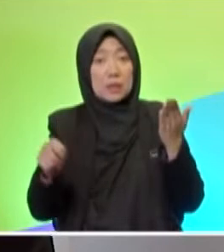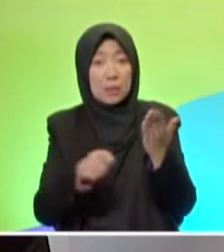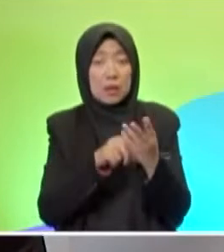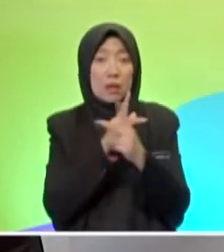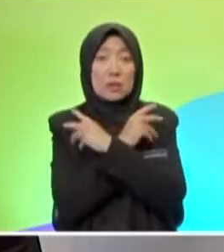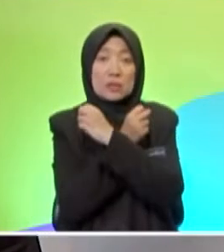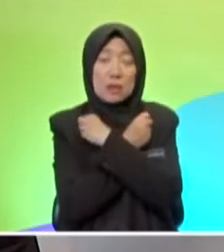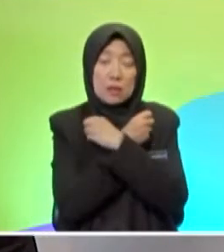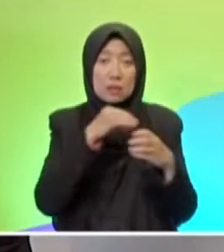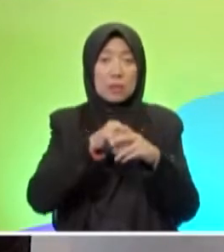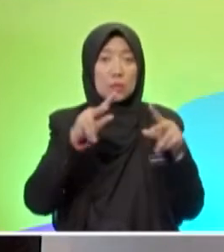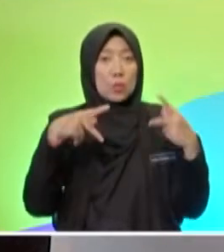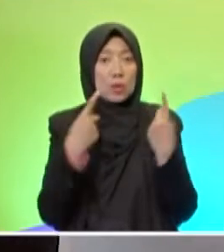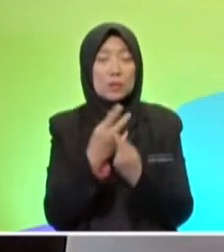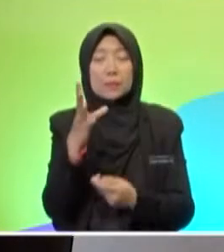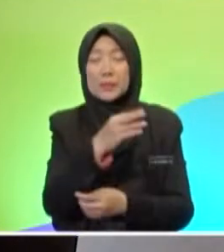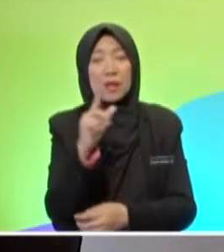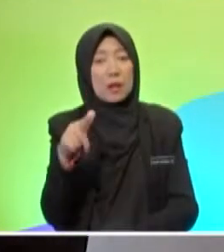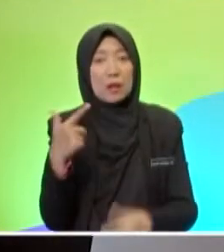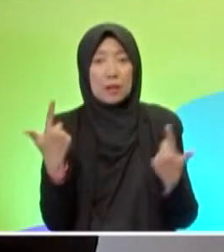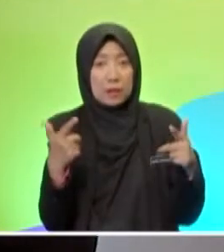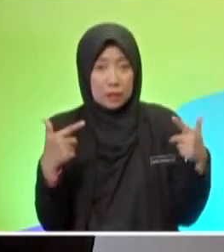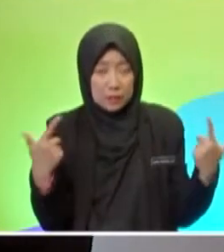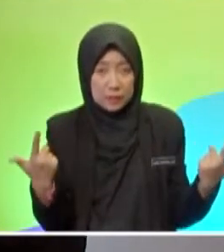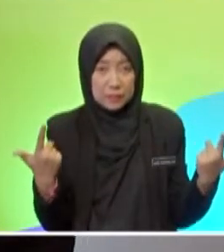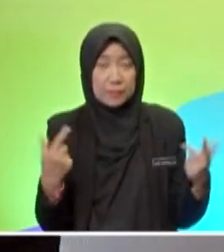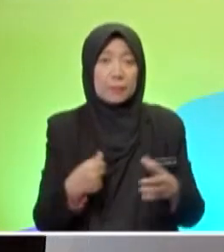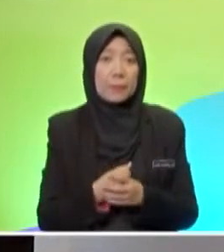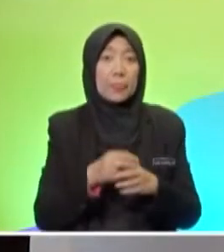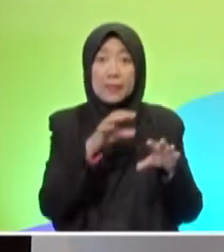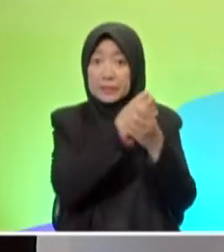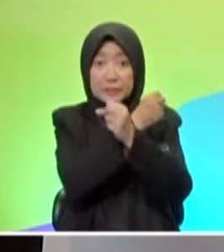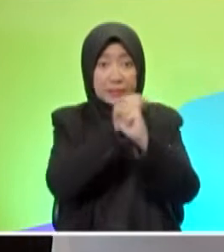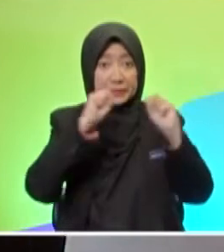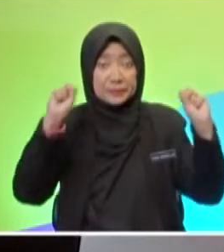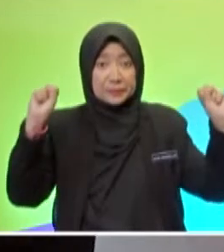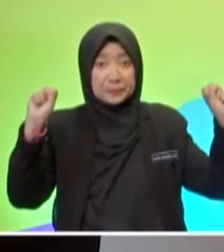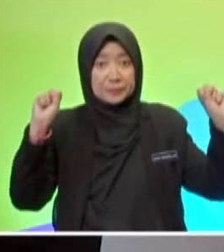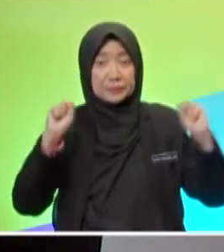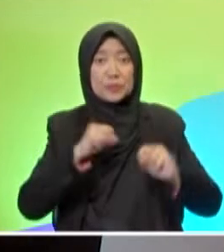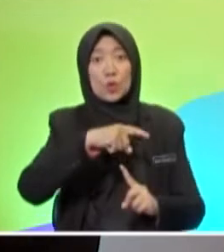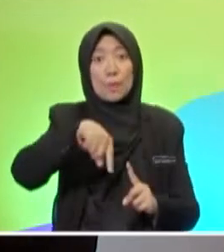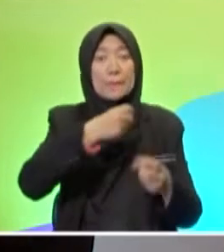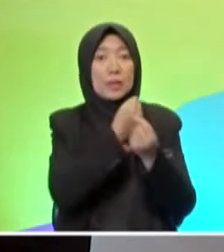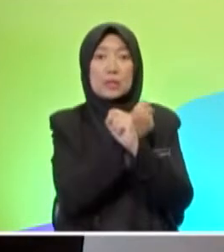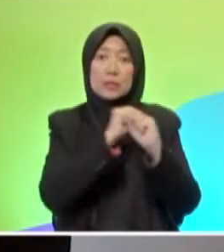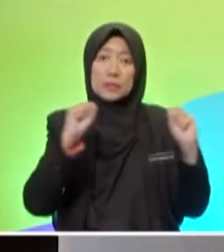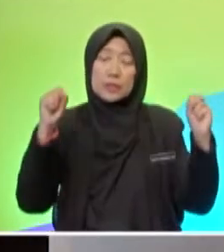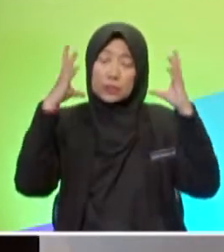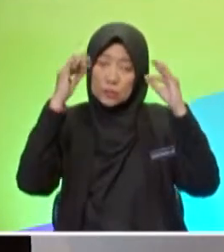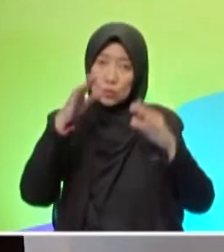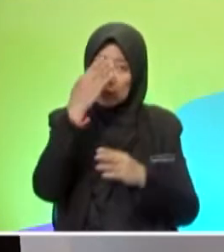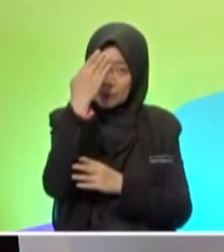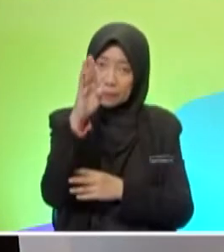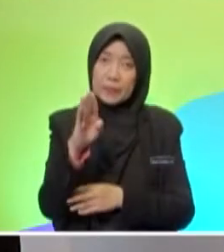sebagainya jadi andalan mujhko yang berada di atas tagihan Anda Sedih dah jadi bhineda bersedia chegou bagi